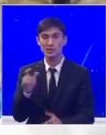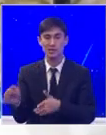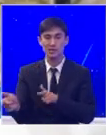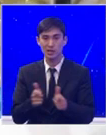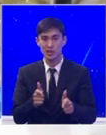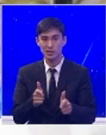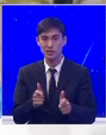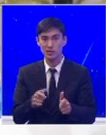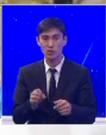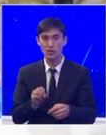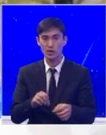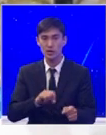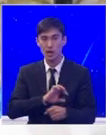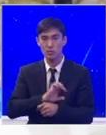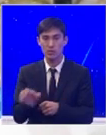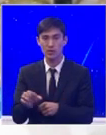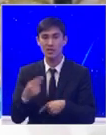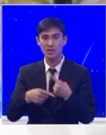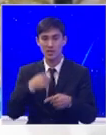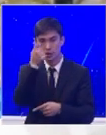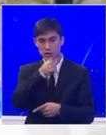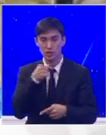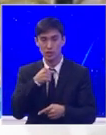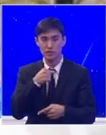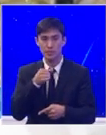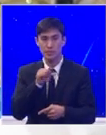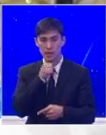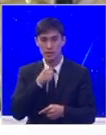тұр. Онда жіберіңдер. Келесі жылда ақсақал.